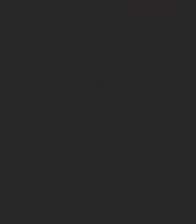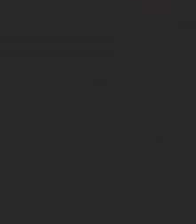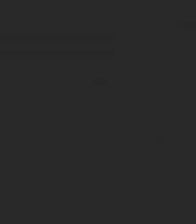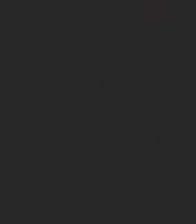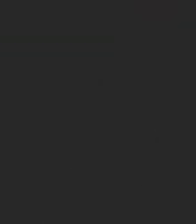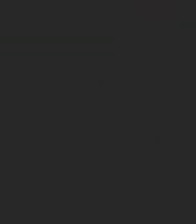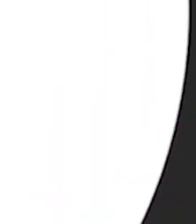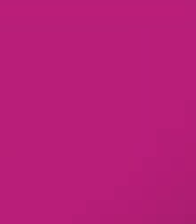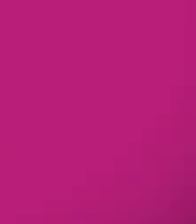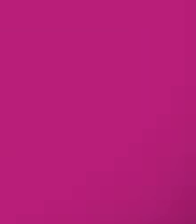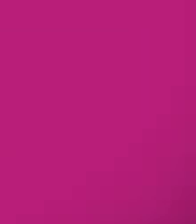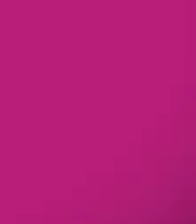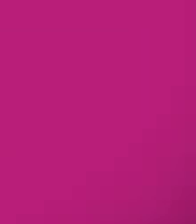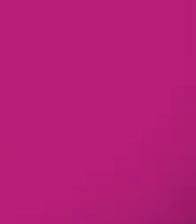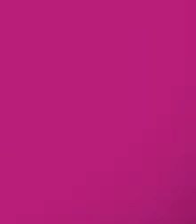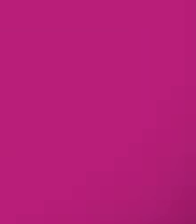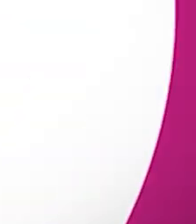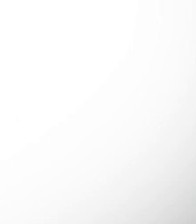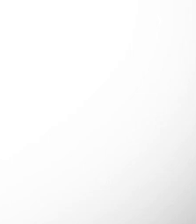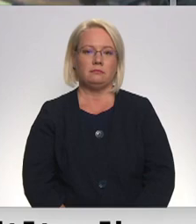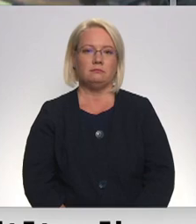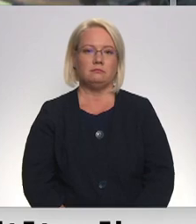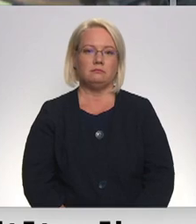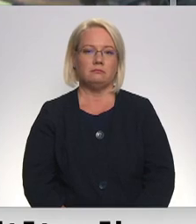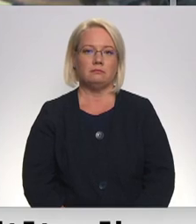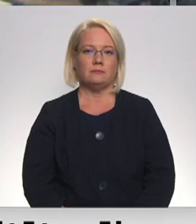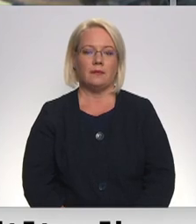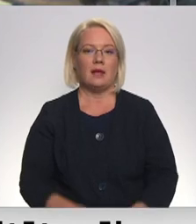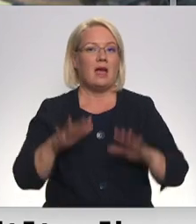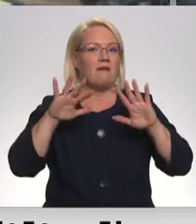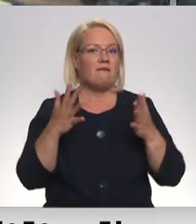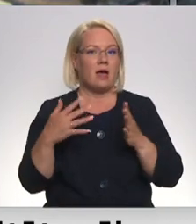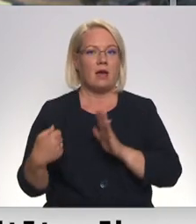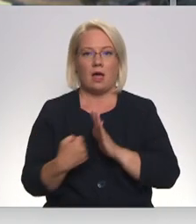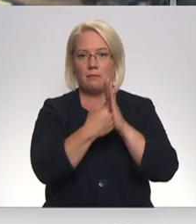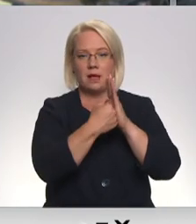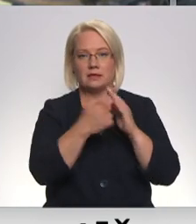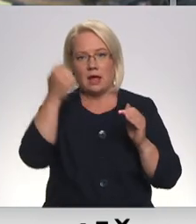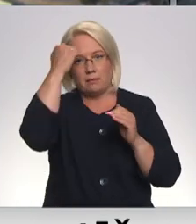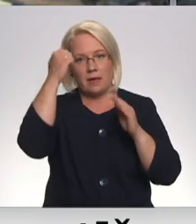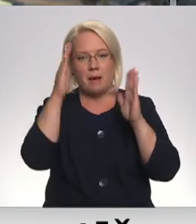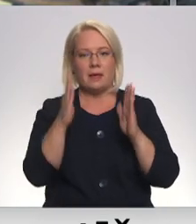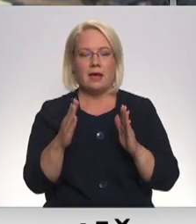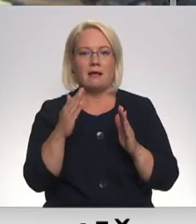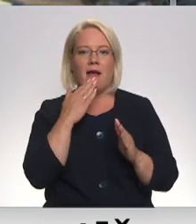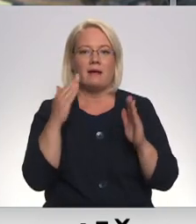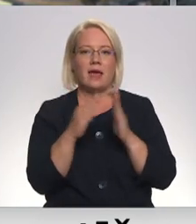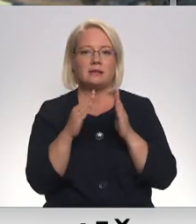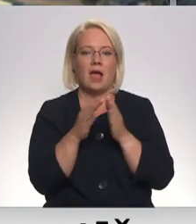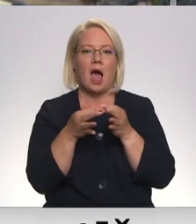Re, viss ēters ir te! Vai atbalstāt pieminekļa Rēzeknes